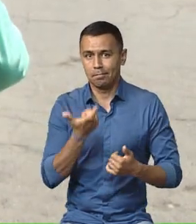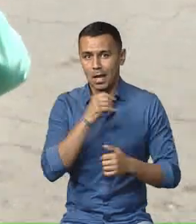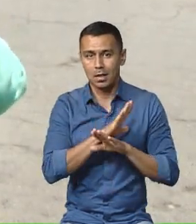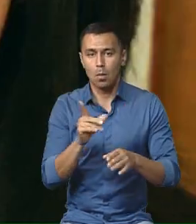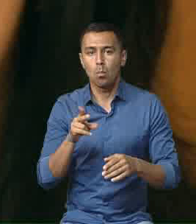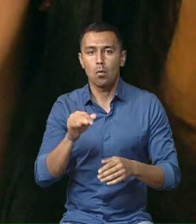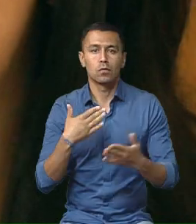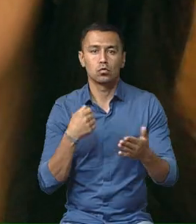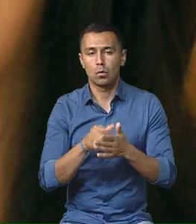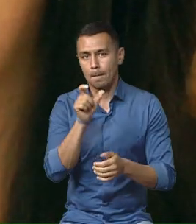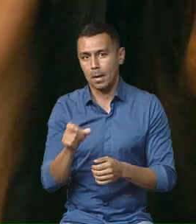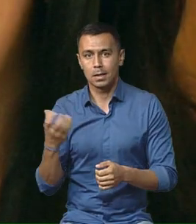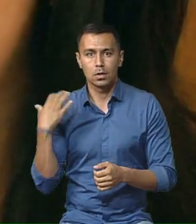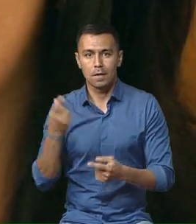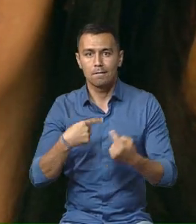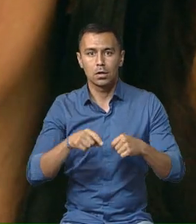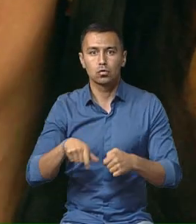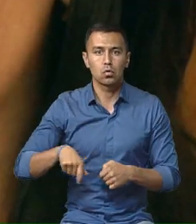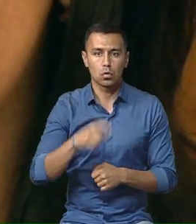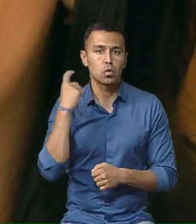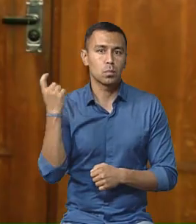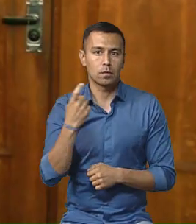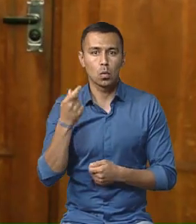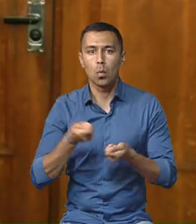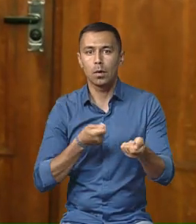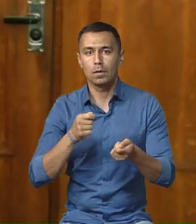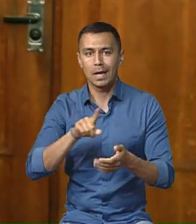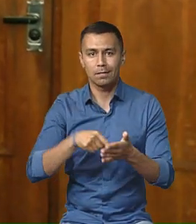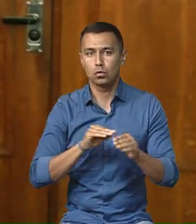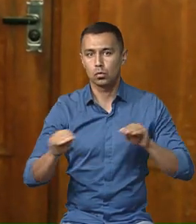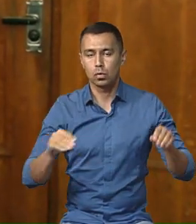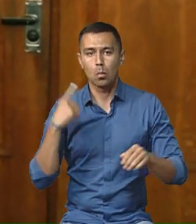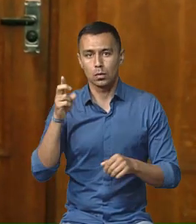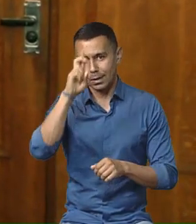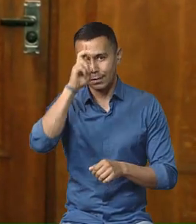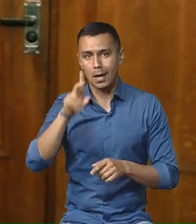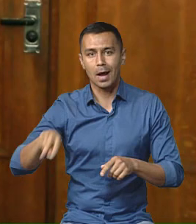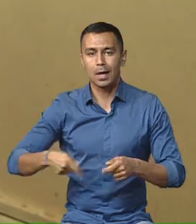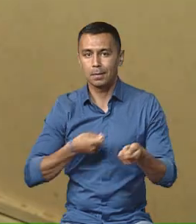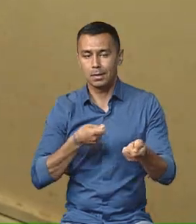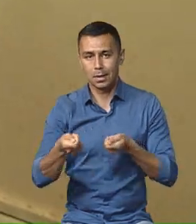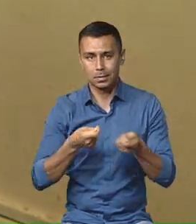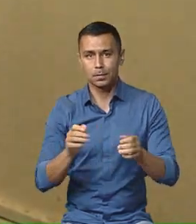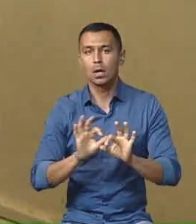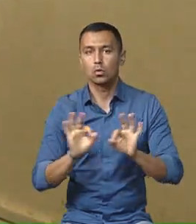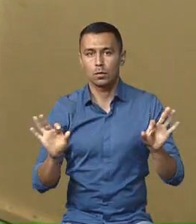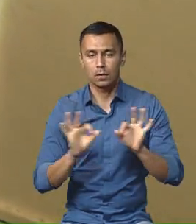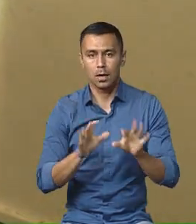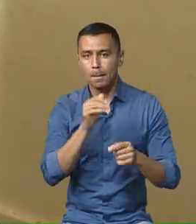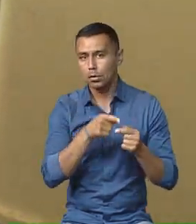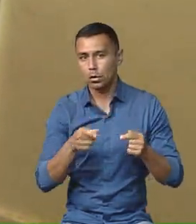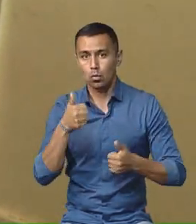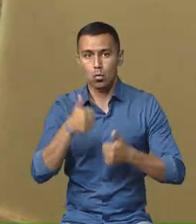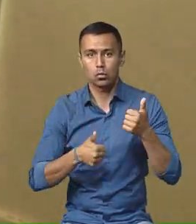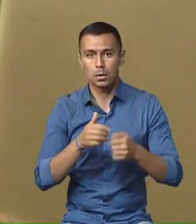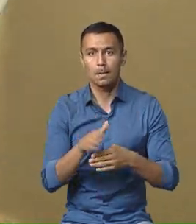до пасажирів. Начальниця відділу дорожнього господарства управління інфраструктури облдержадміністрації Світлана Непокритова розповідає, під час конкурсу